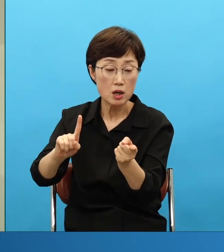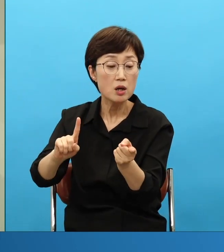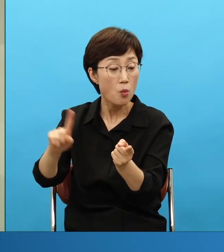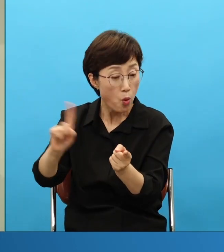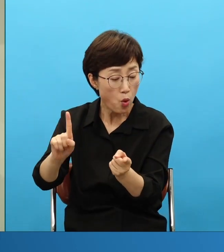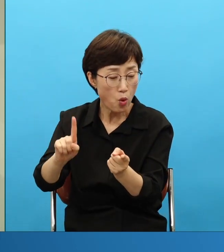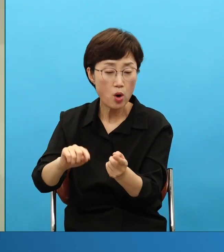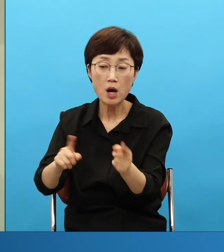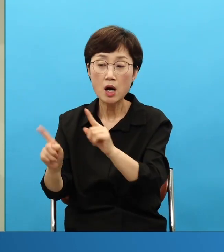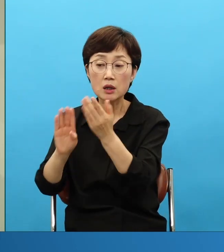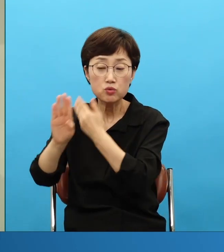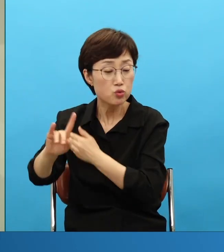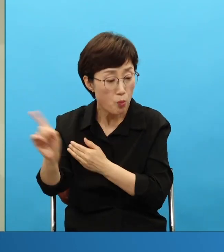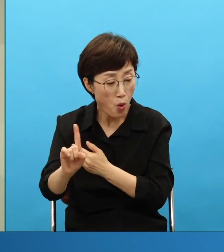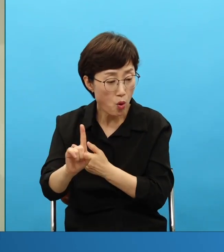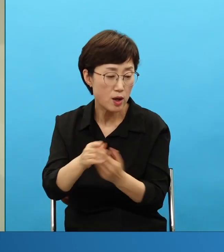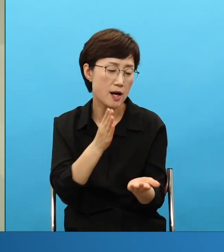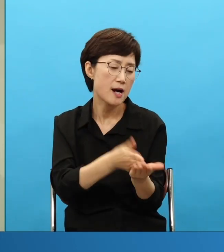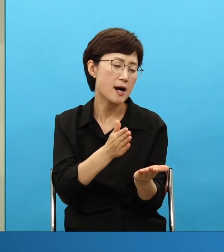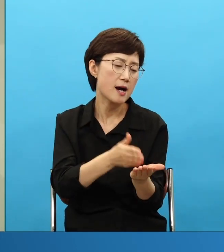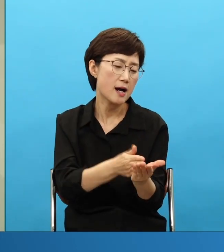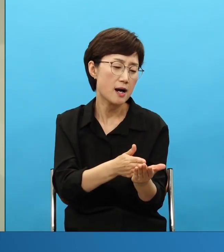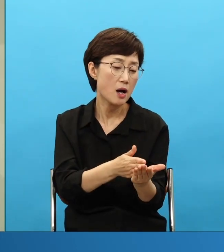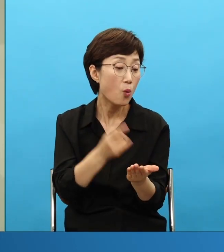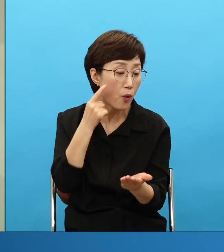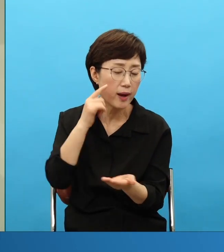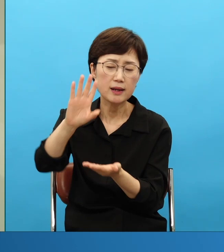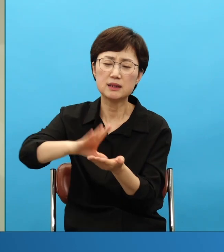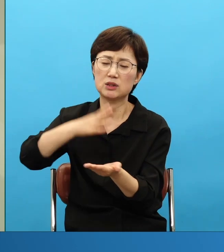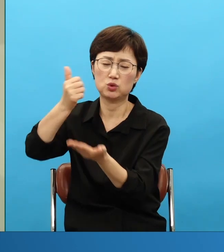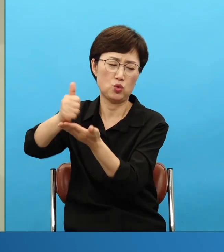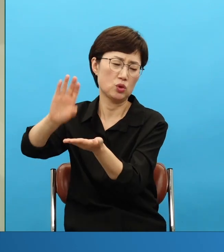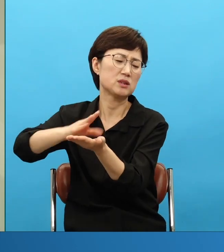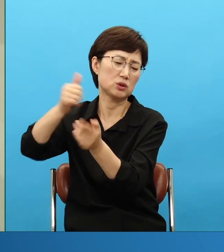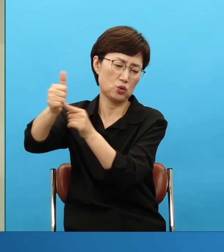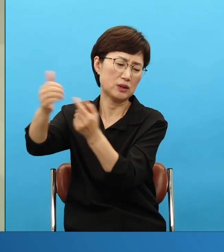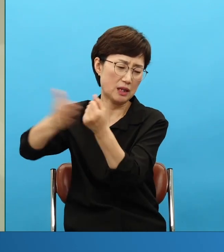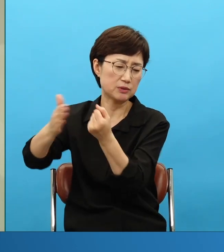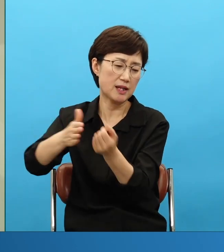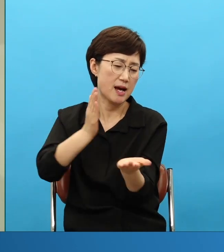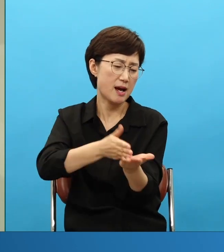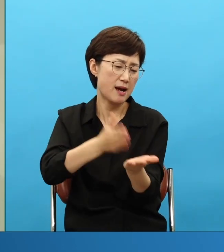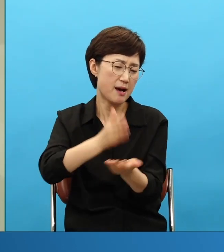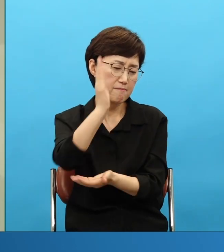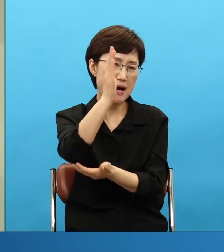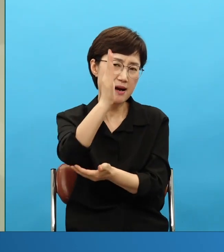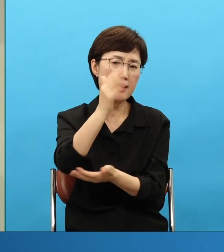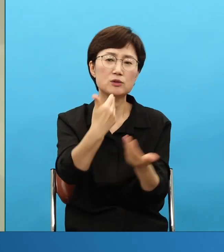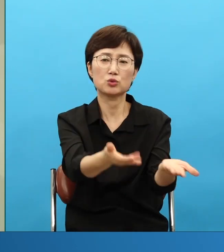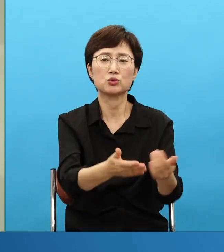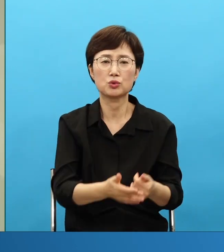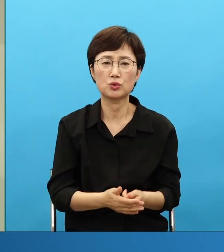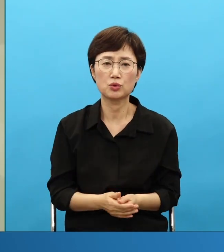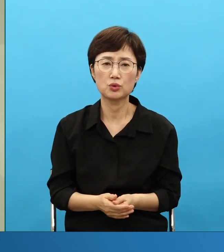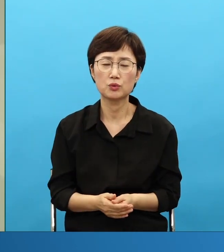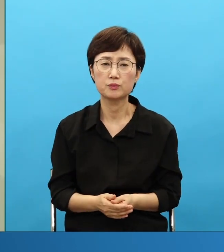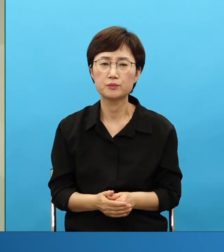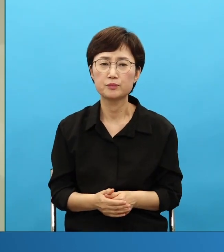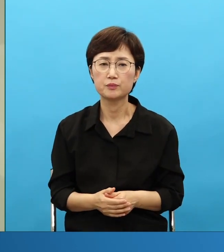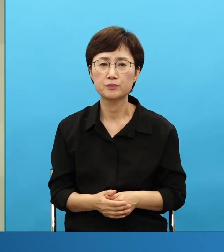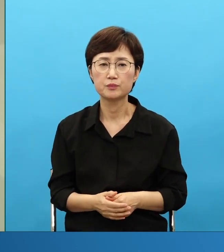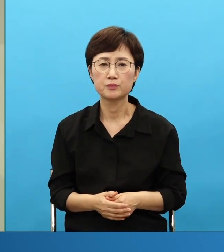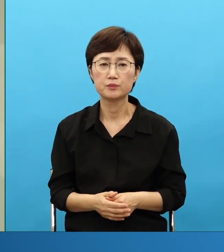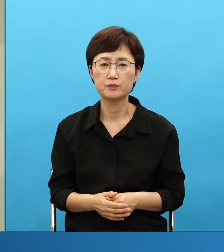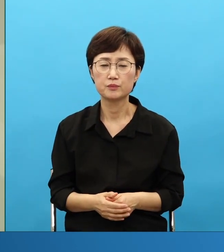cross and why he must resurrect. 그래야 그리스도니까. Only then can he be the Christ. 성경에 약속된 거니까. It's promised in